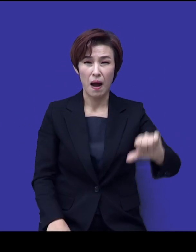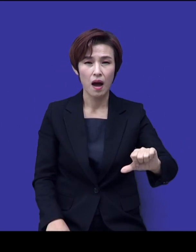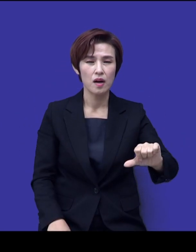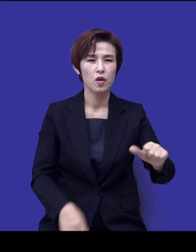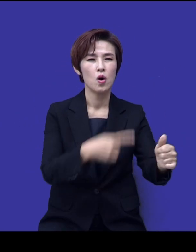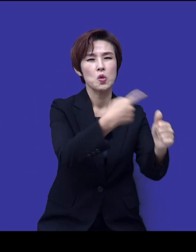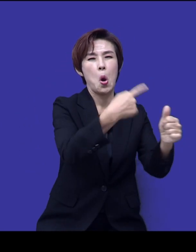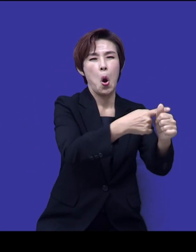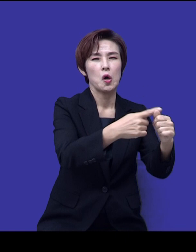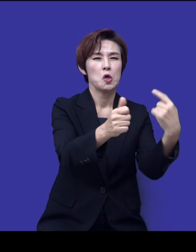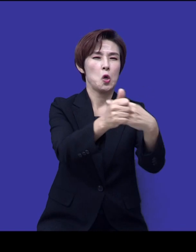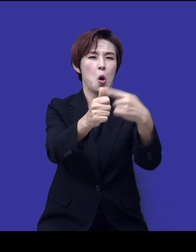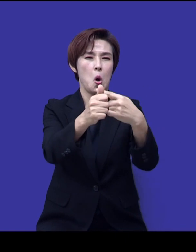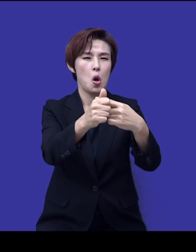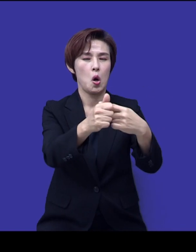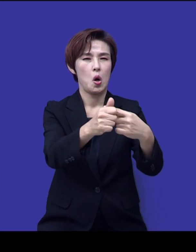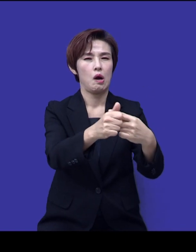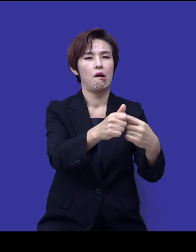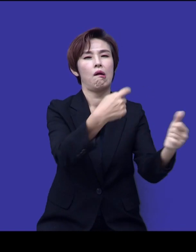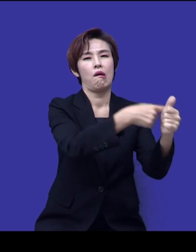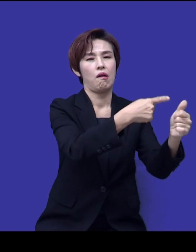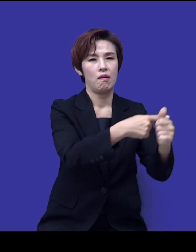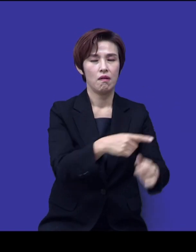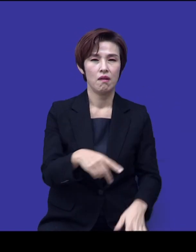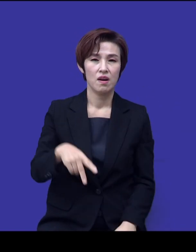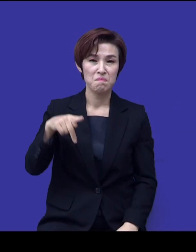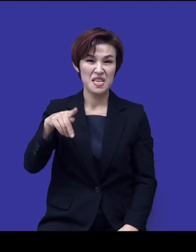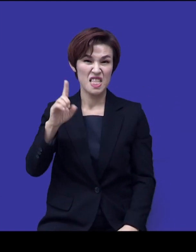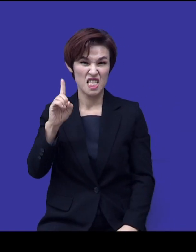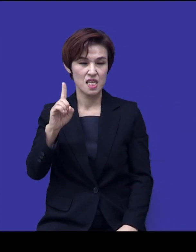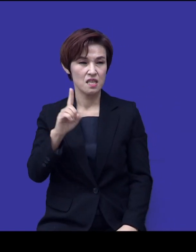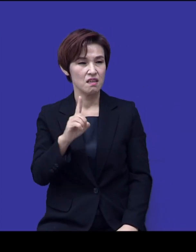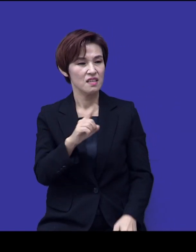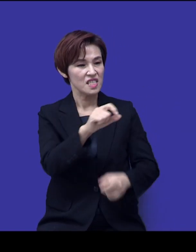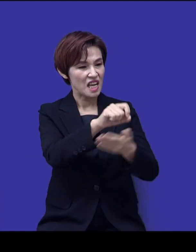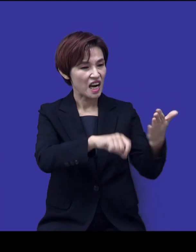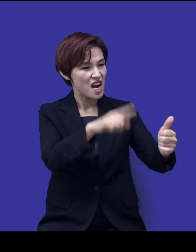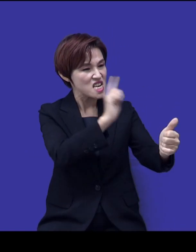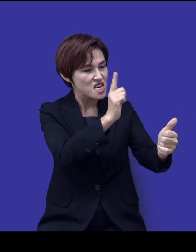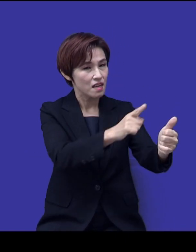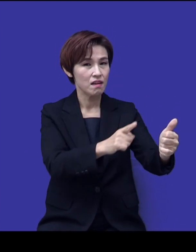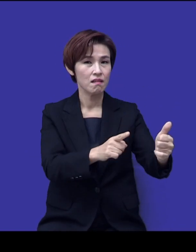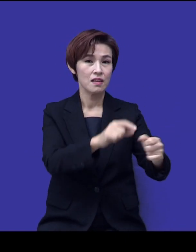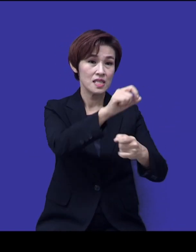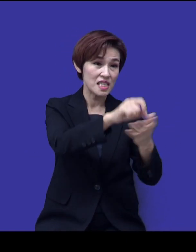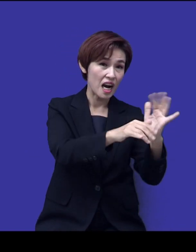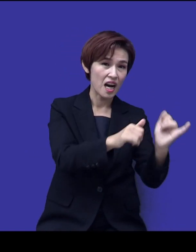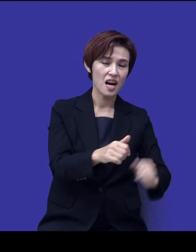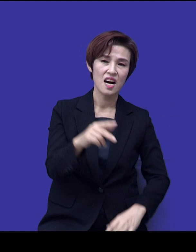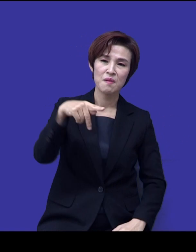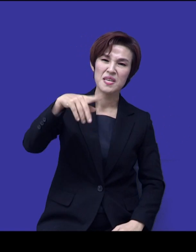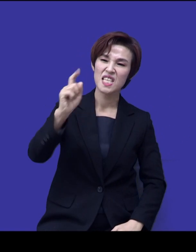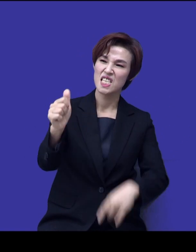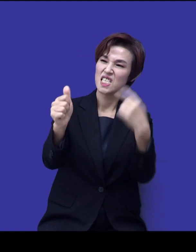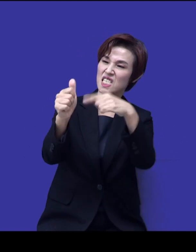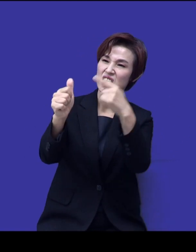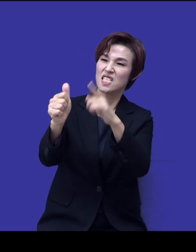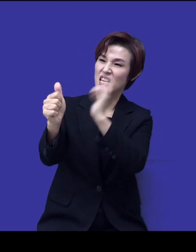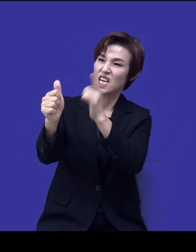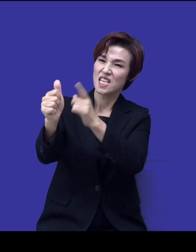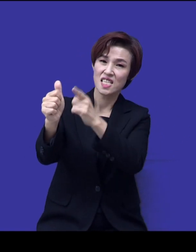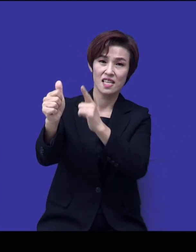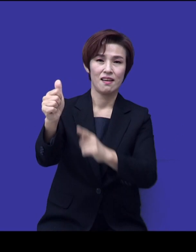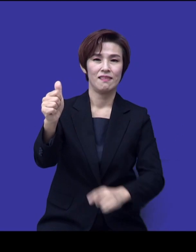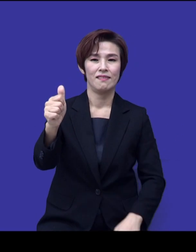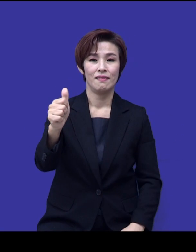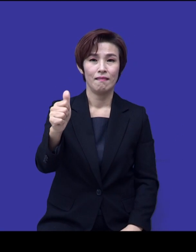저 사람 때문에 안 돼. 맞아. 드라마 PD한테 맞아요. PD는 작가한테 저 못 써줘서 그래. 작가는 PD한테 연출 못 해서 그래. 맞아요. 여기 작기 너 때문에 안 돼